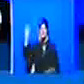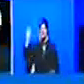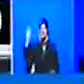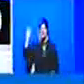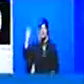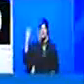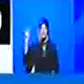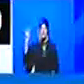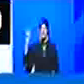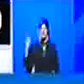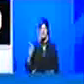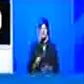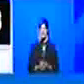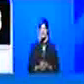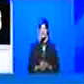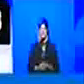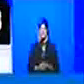Assalamualaikum warahmatullahi wabarakatuh.